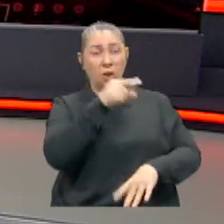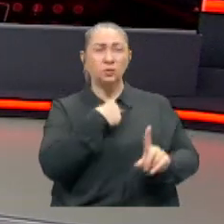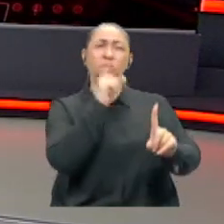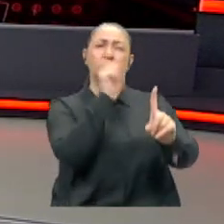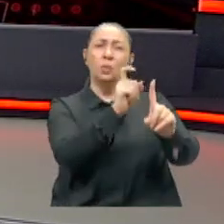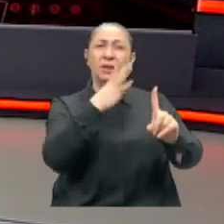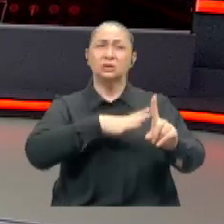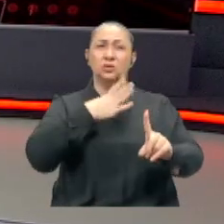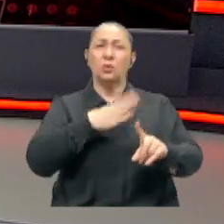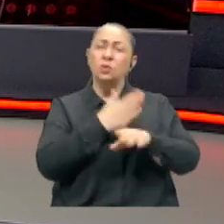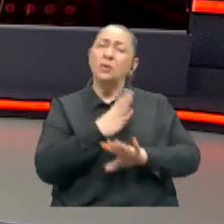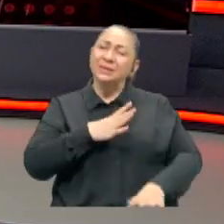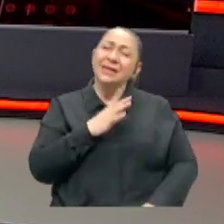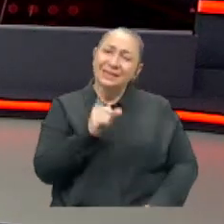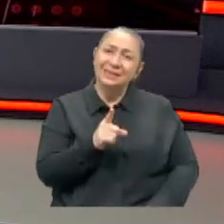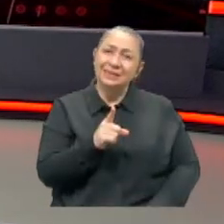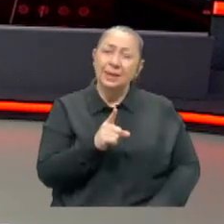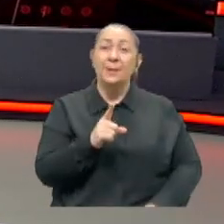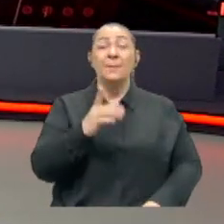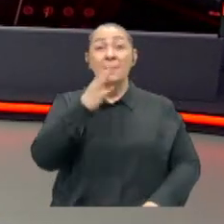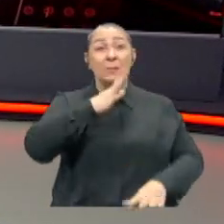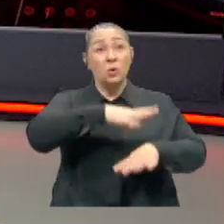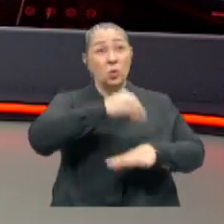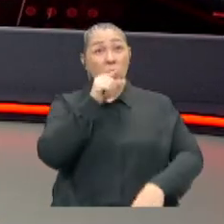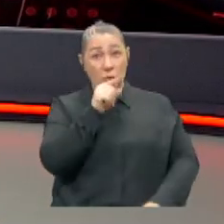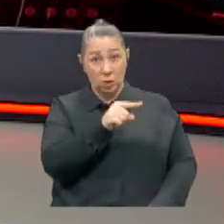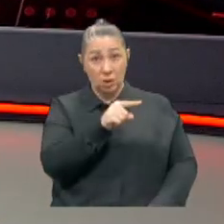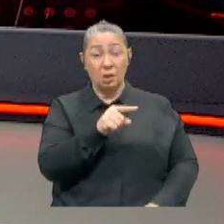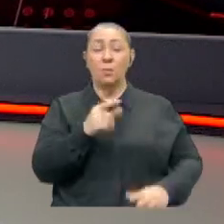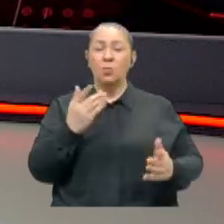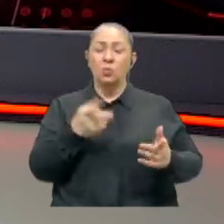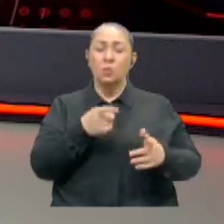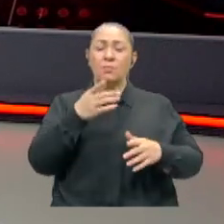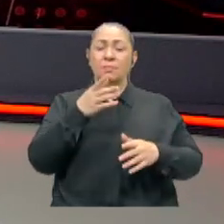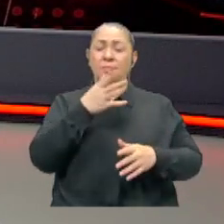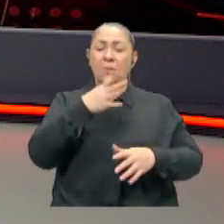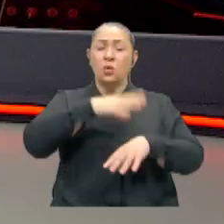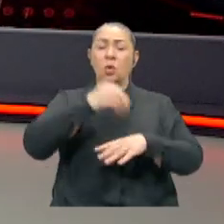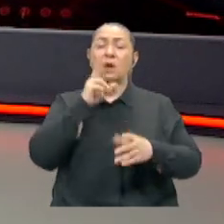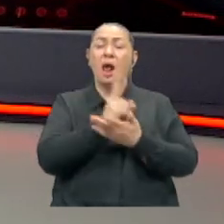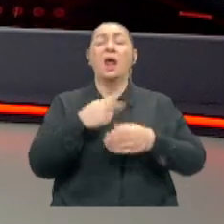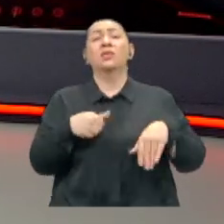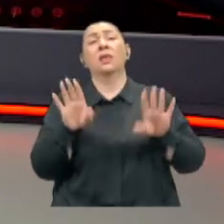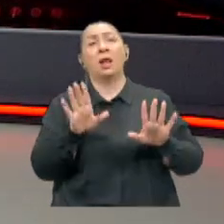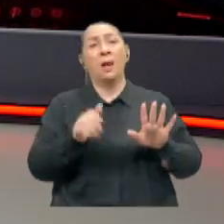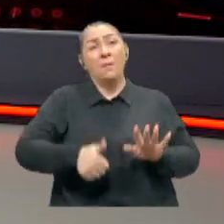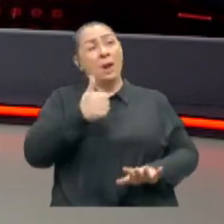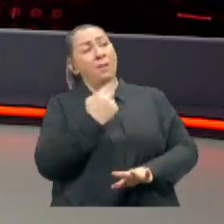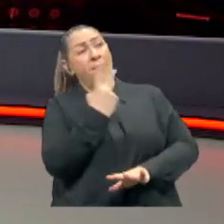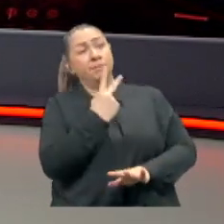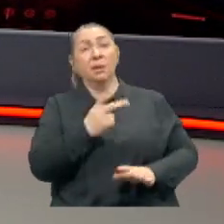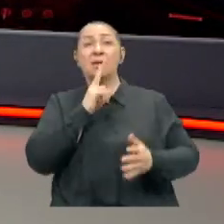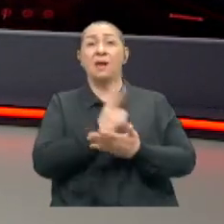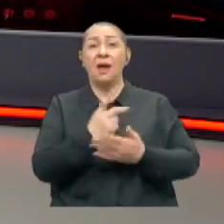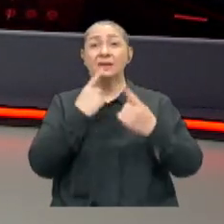şunu sormak istiyorum doğrusunu isterseniz bilim kurulu hemen Bu bilim Kurulu'nun kararı değil Bakanlığın